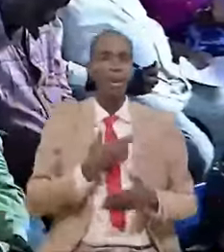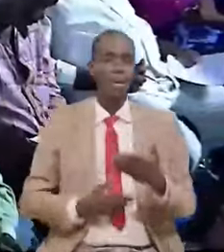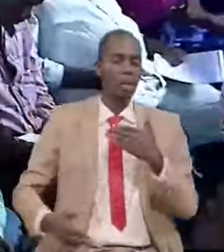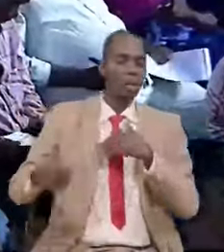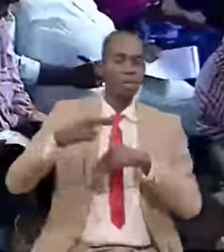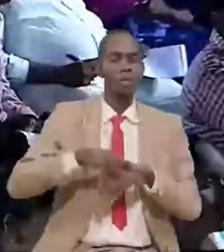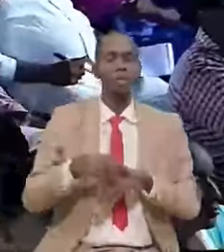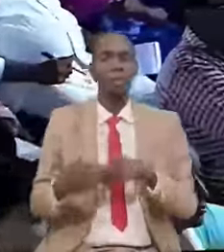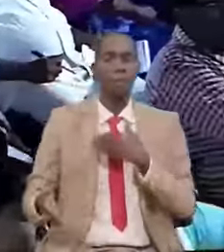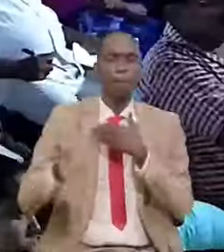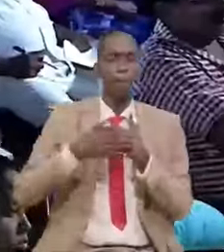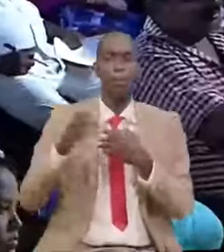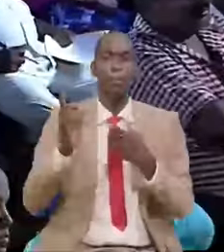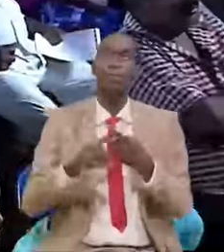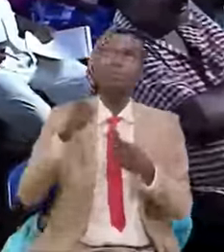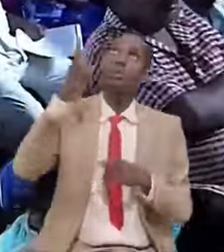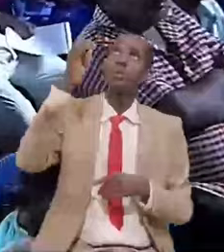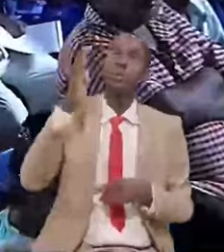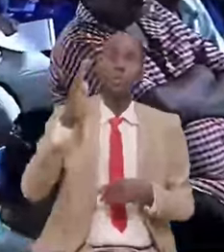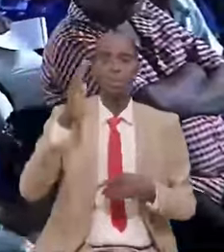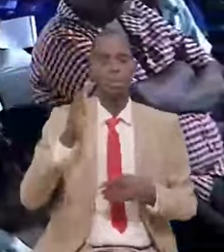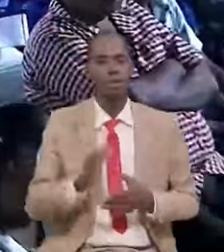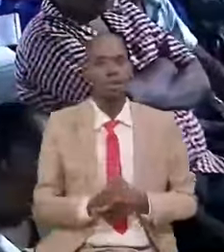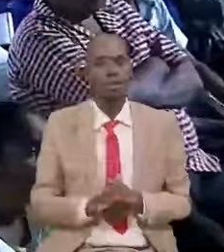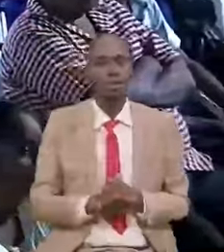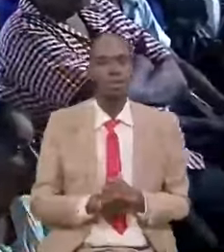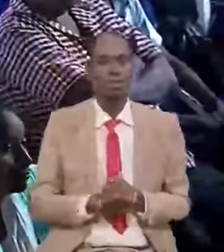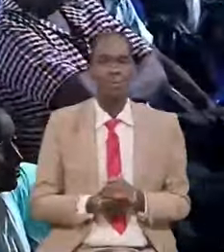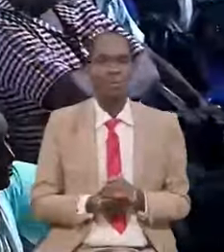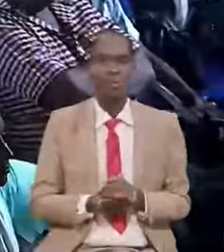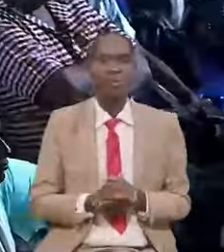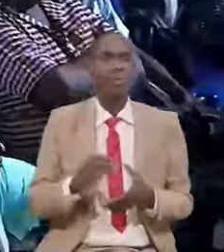et mon retour et ma restauration à Dieu.